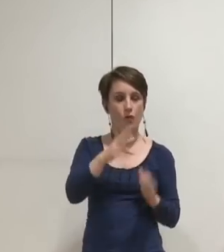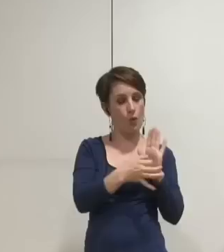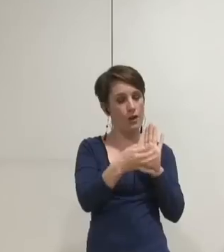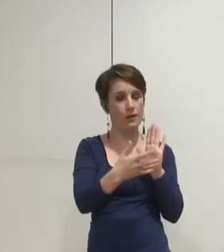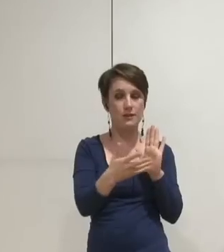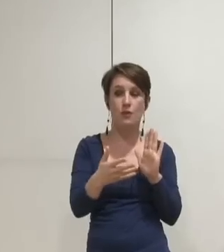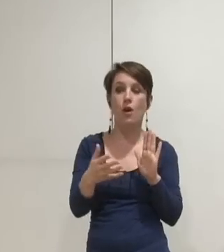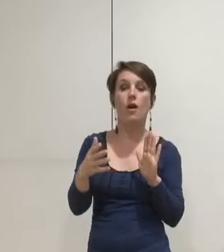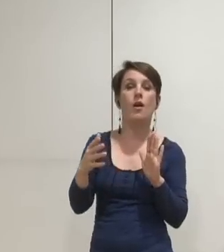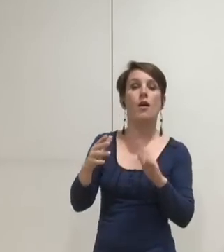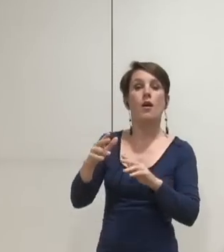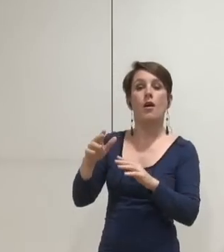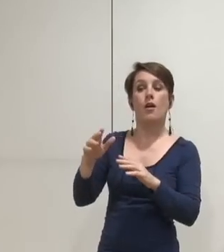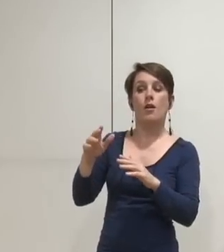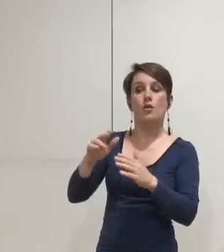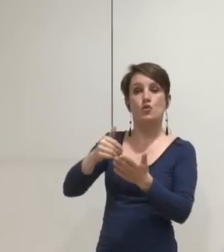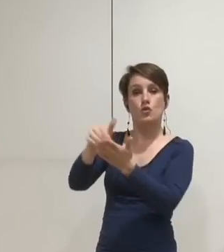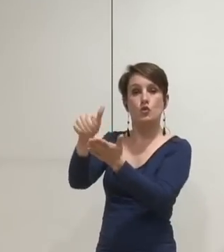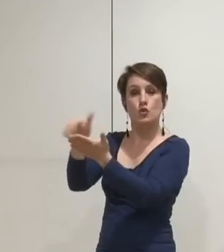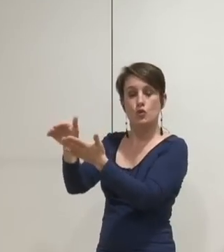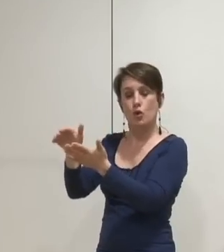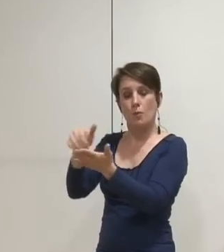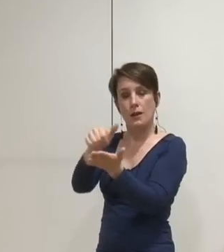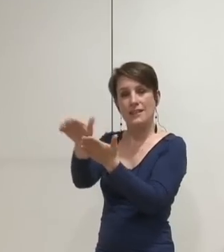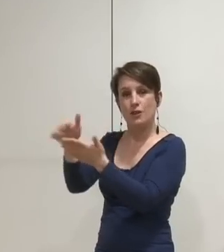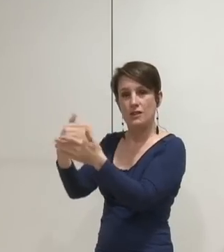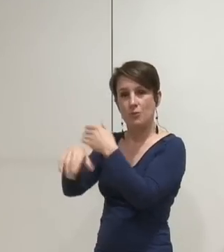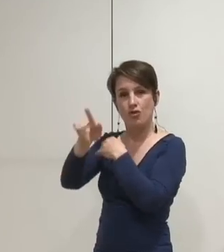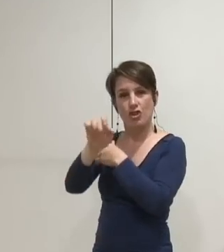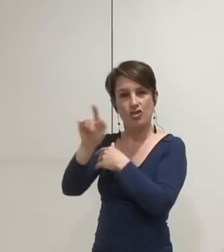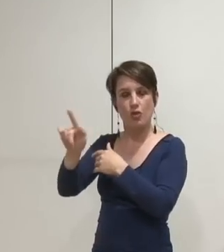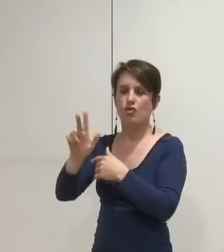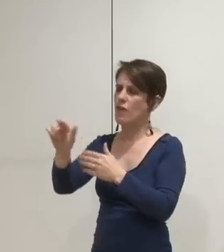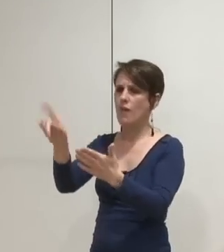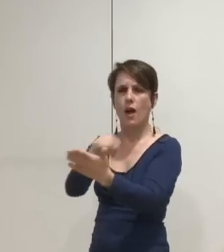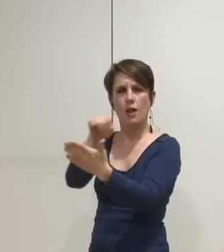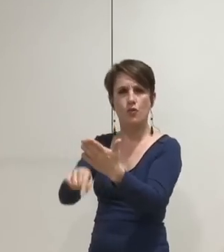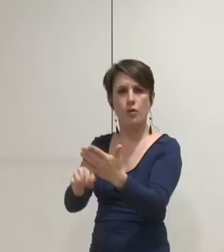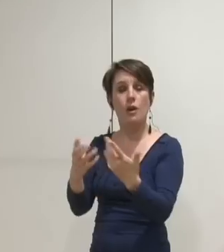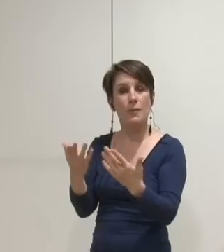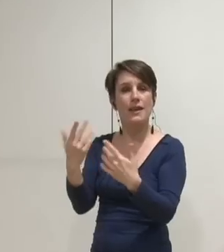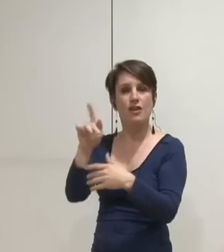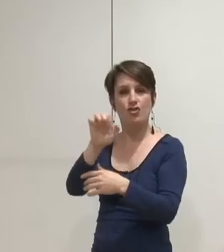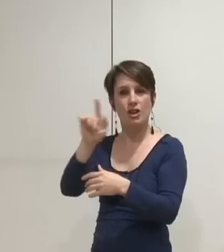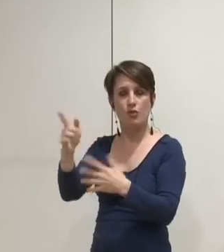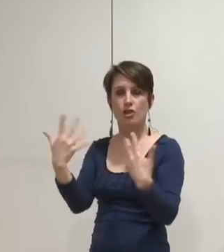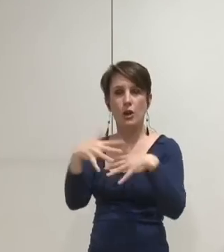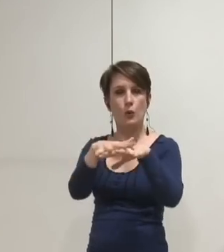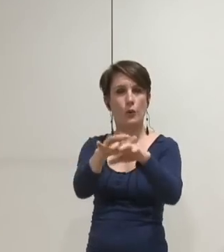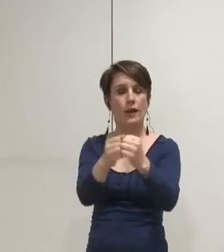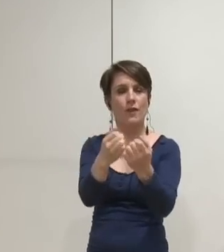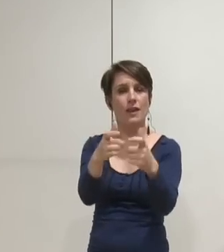d'emploi de GEG seront annulés la fusion de GEG avec la compagnie de chauffage au sein des services publics